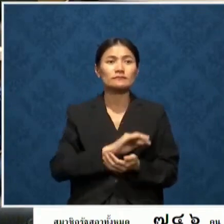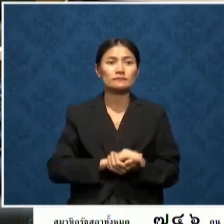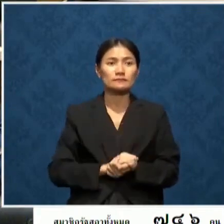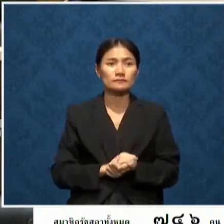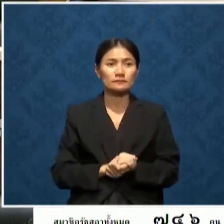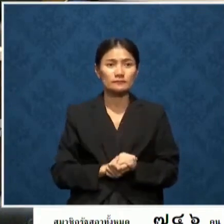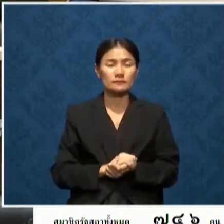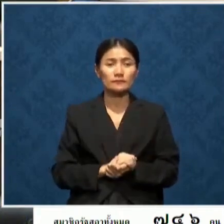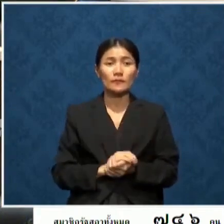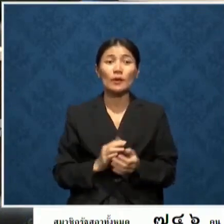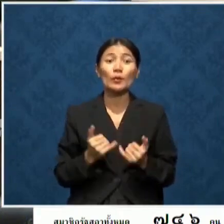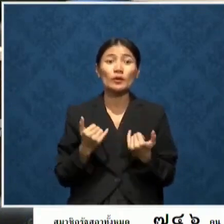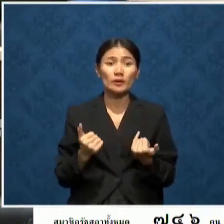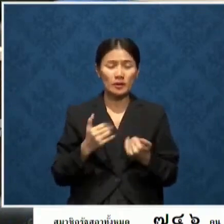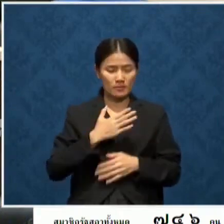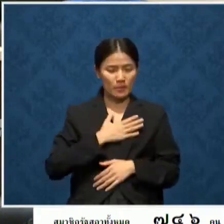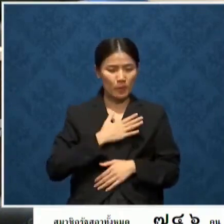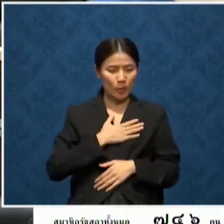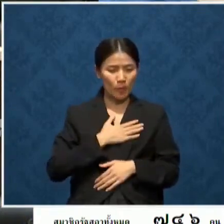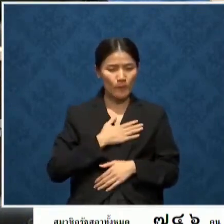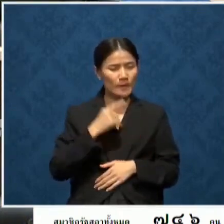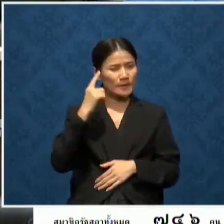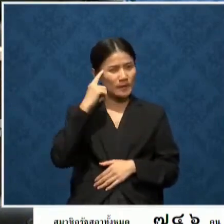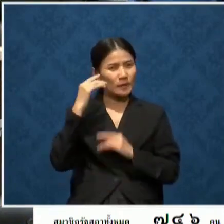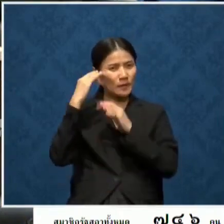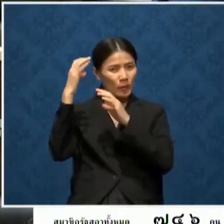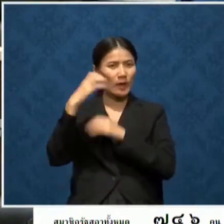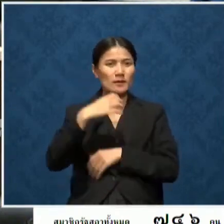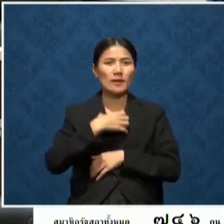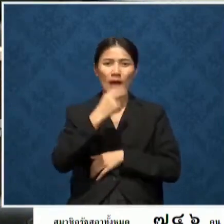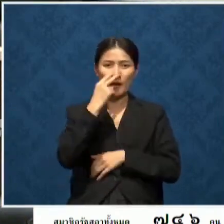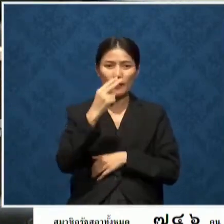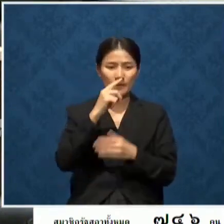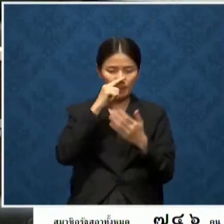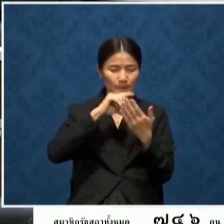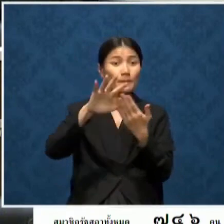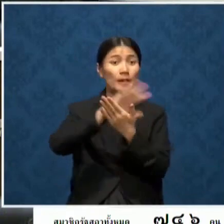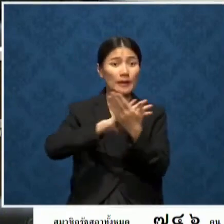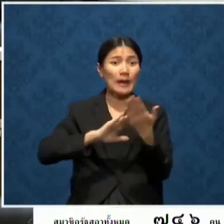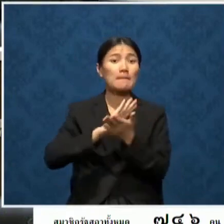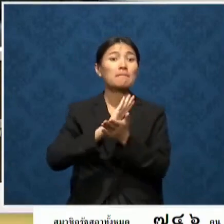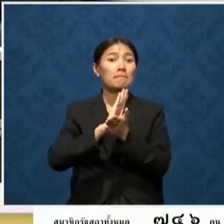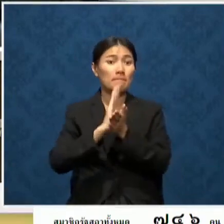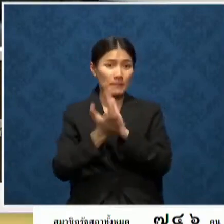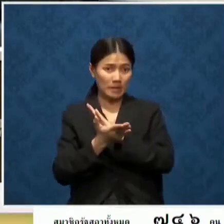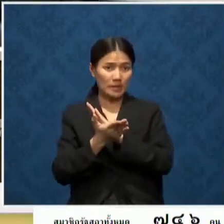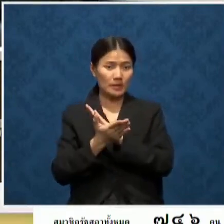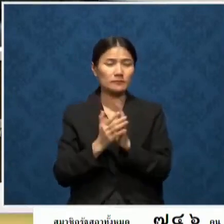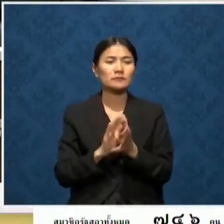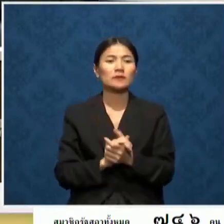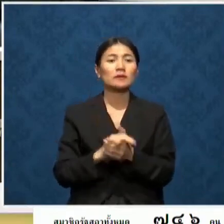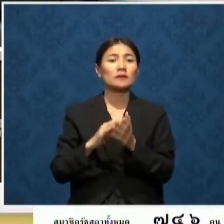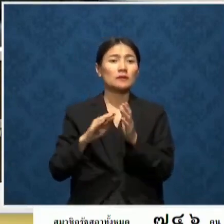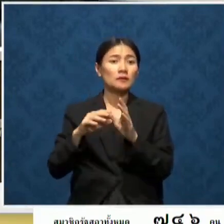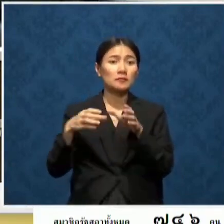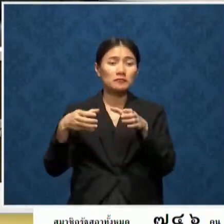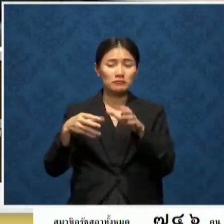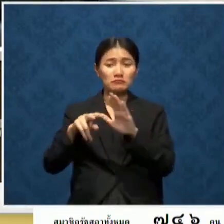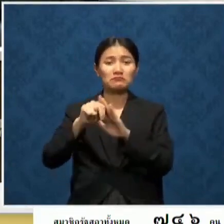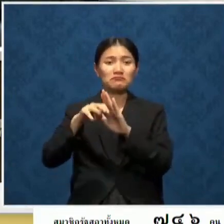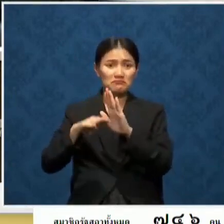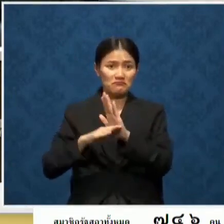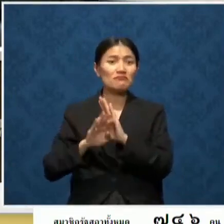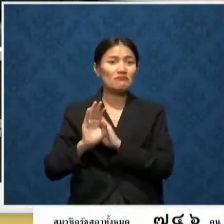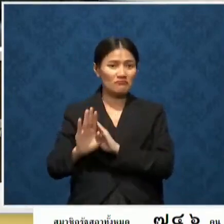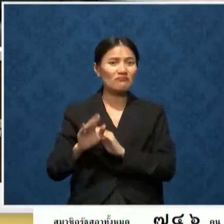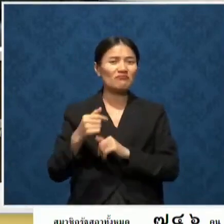ัดยุดithenteไดเห็อรนาคตตระเทศไยเปลี่นไปอย่ 9 กระโดดด้นยโายของพักษี่หลคนบอกว่ามีประสบก